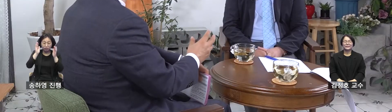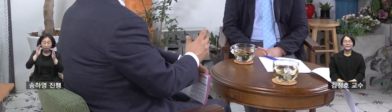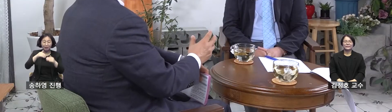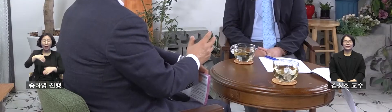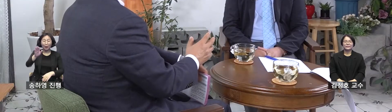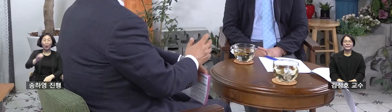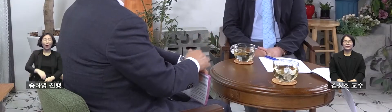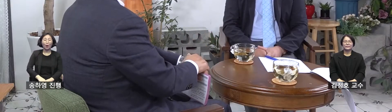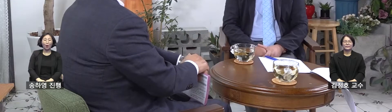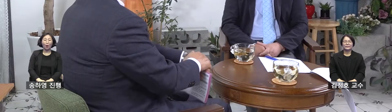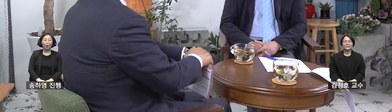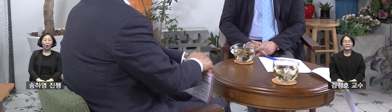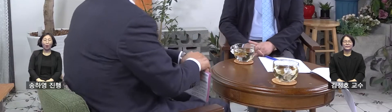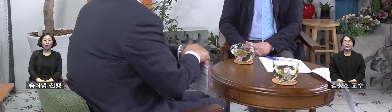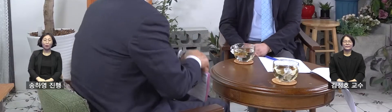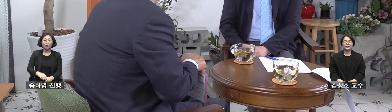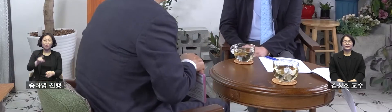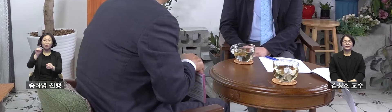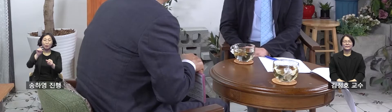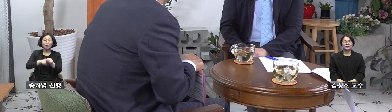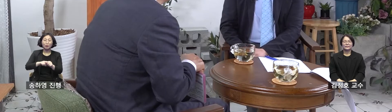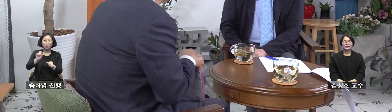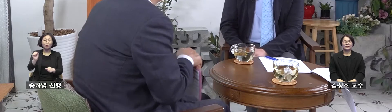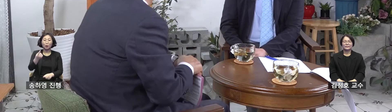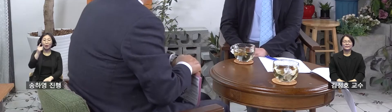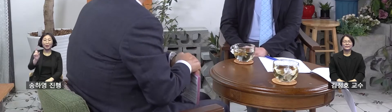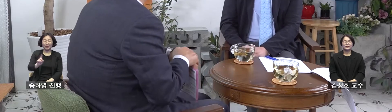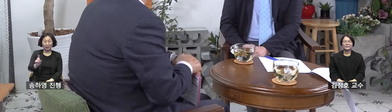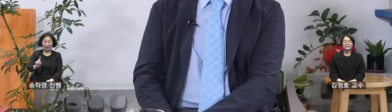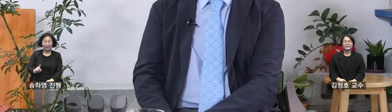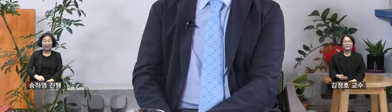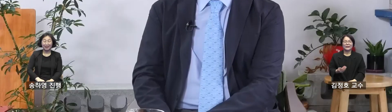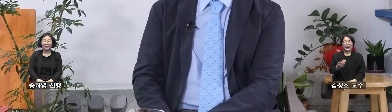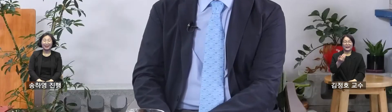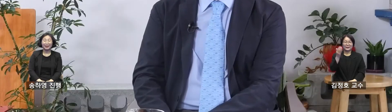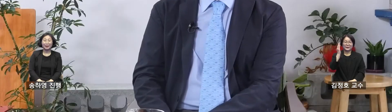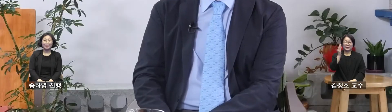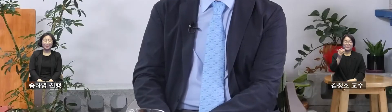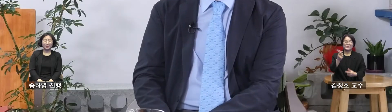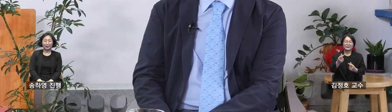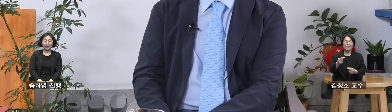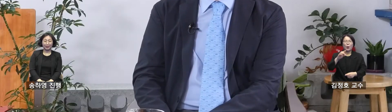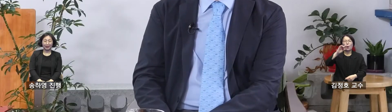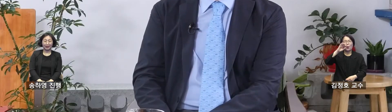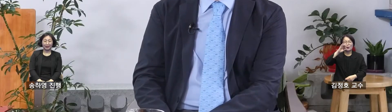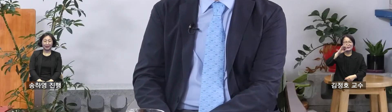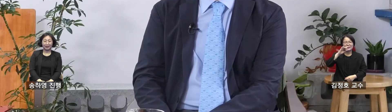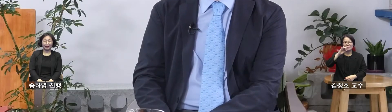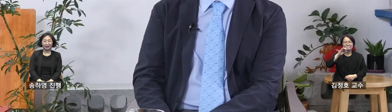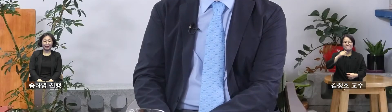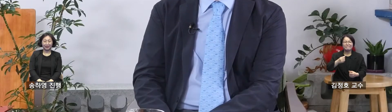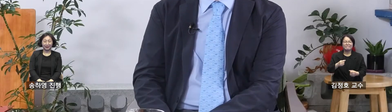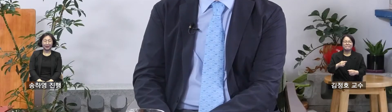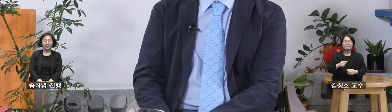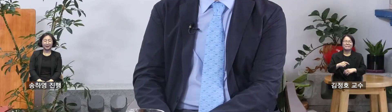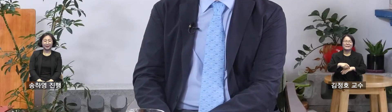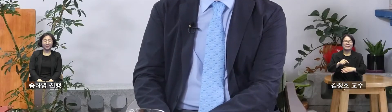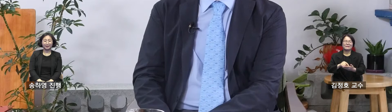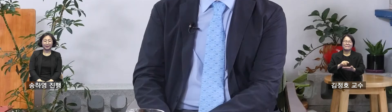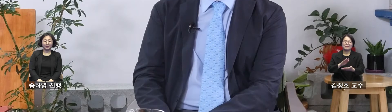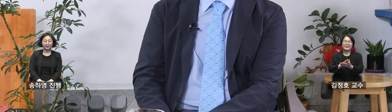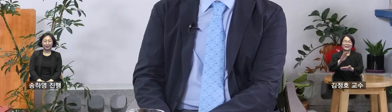유학의 동기가 다 있을 거 아니에요? 네. 간단하게 좀 예. 듣고 싶네요. 아까도 말씀드린 것처럼 이제 호기심과 의욕이